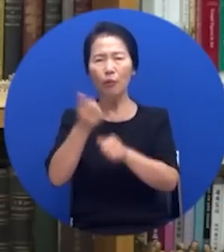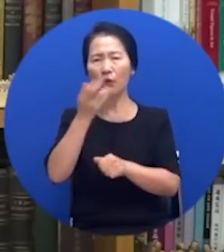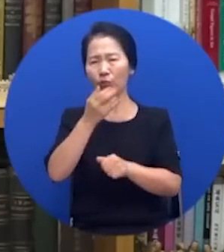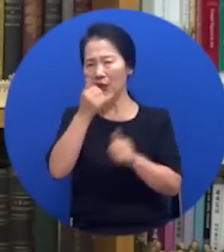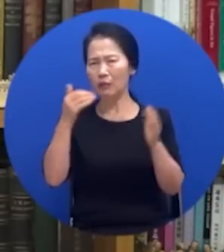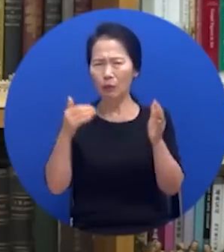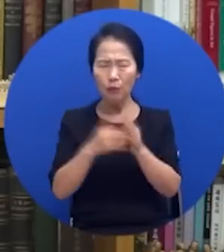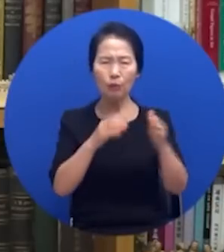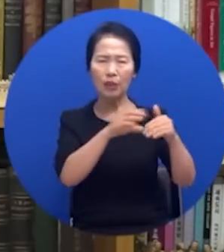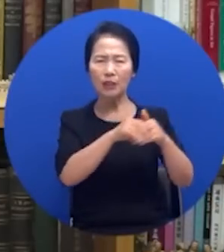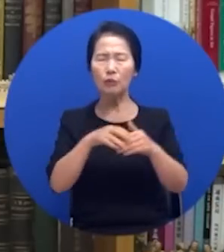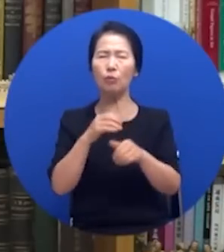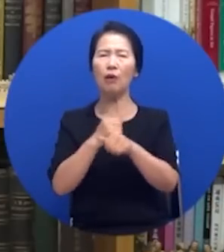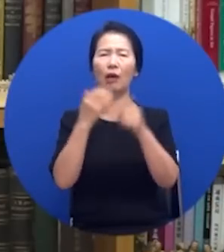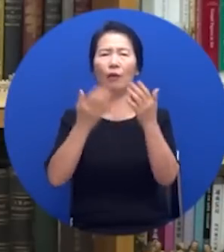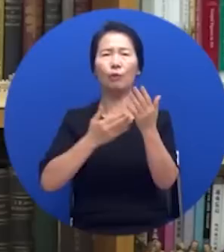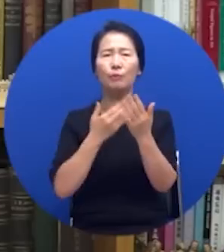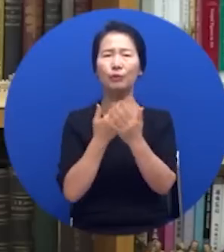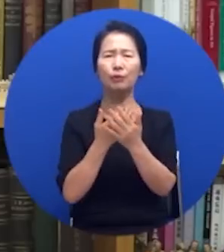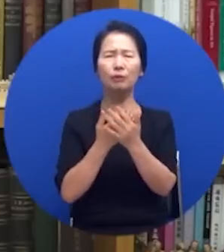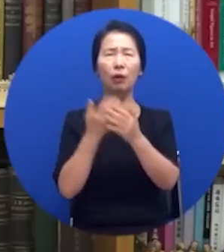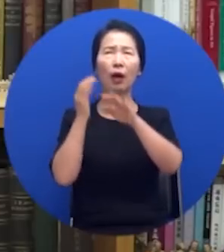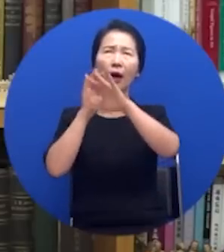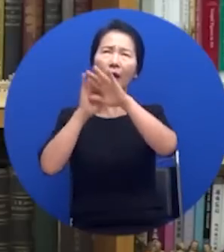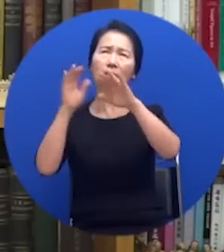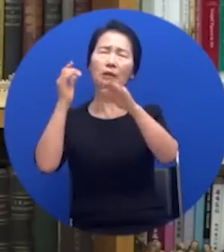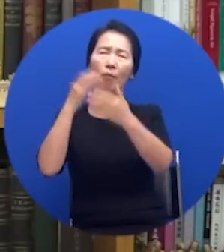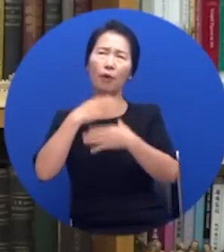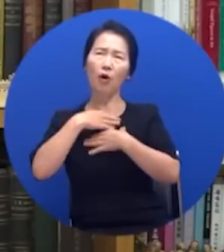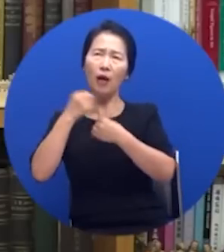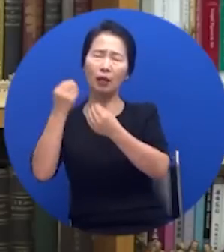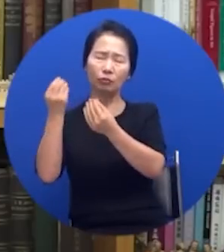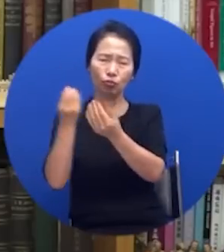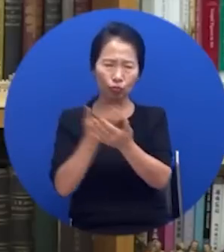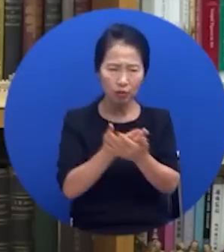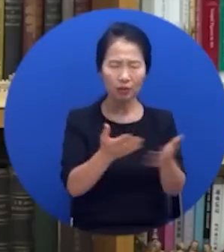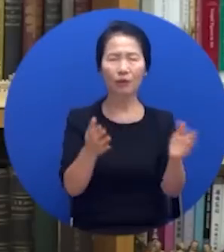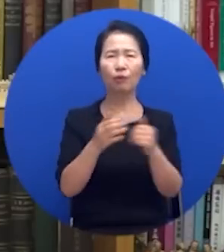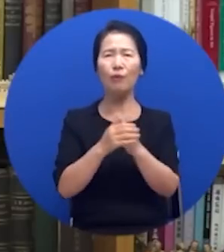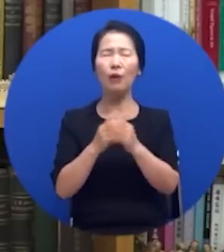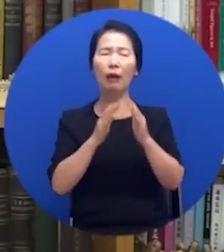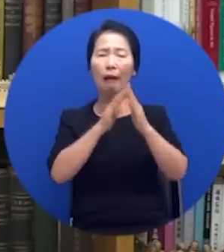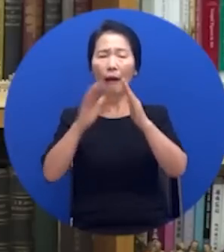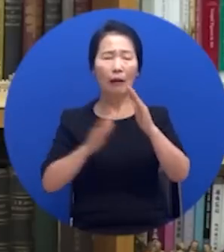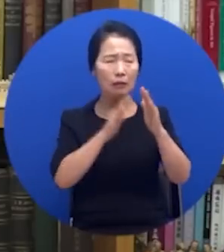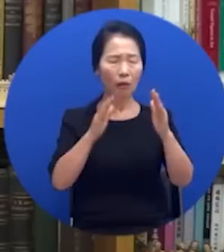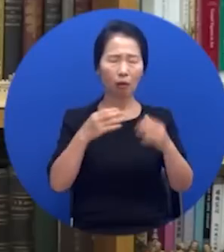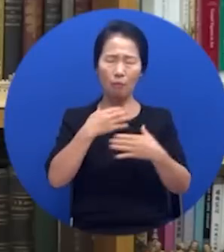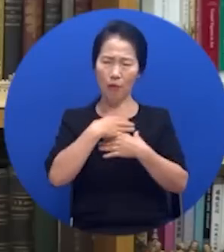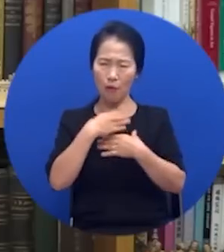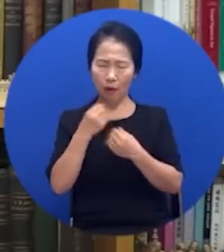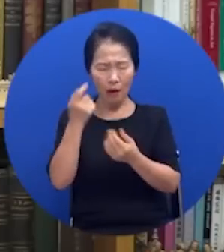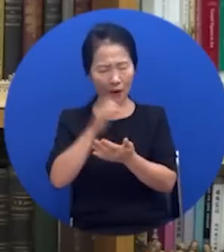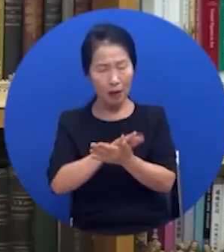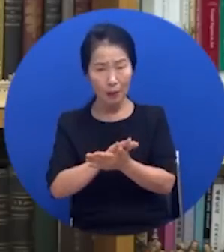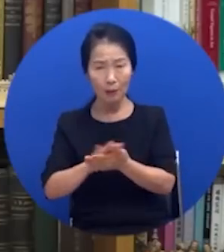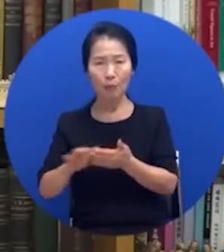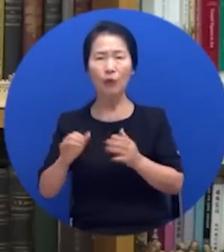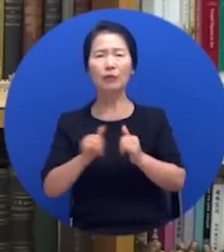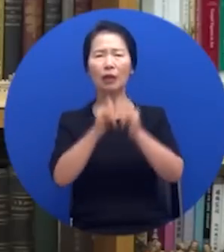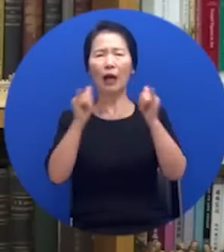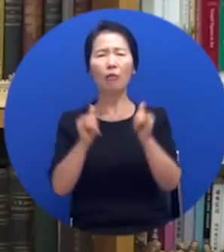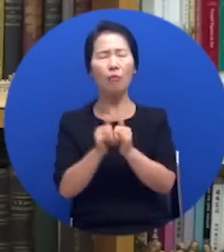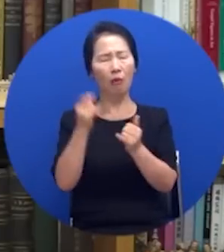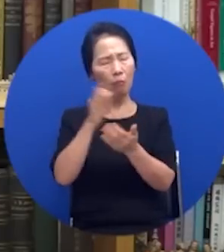인도하여 주시옵소서. 하늘의 평안을 마음에 내려주시고 가정이 평화롭고 또 이 사회가